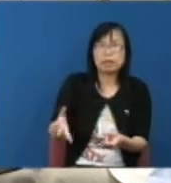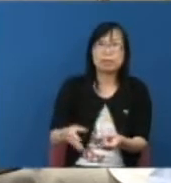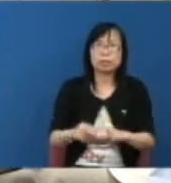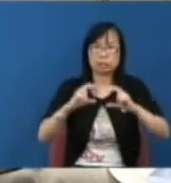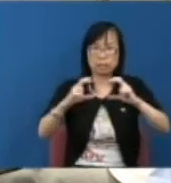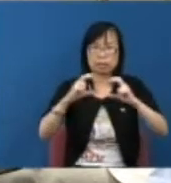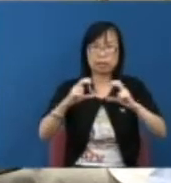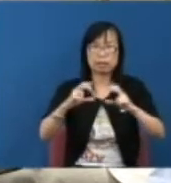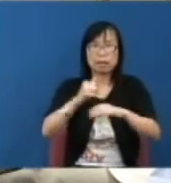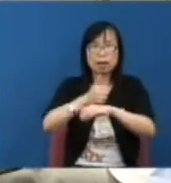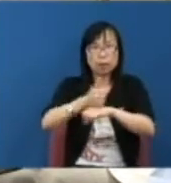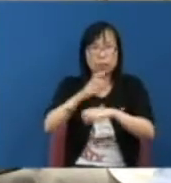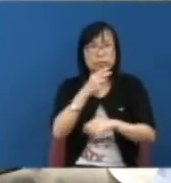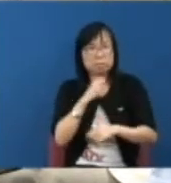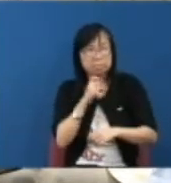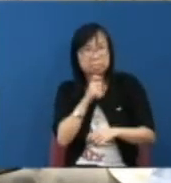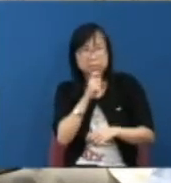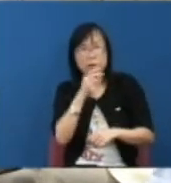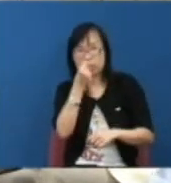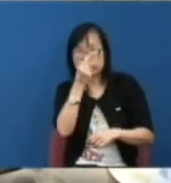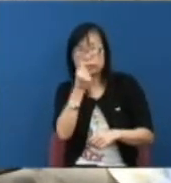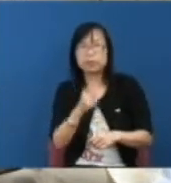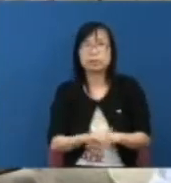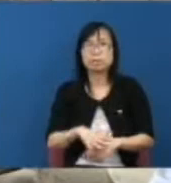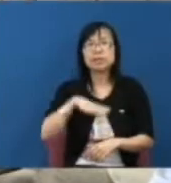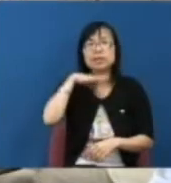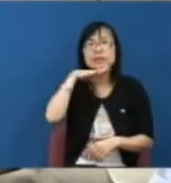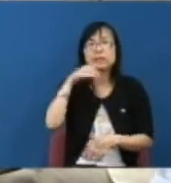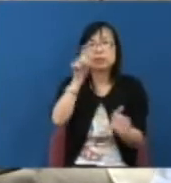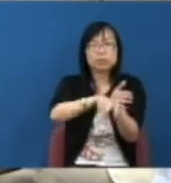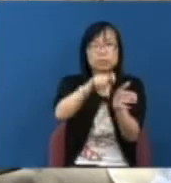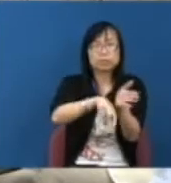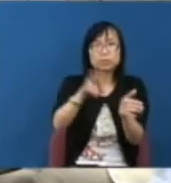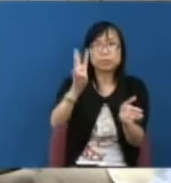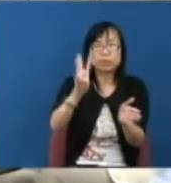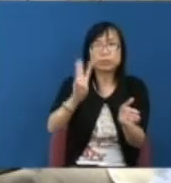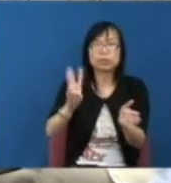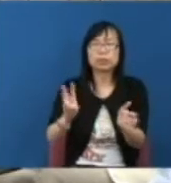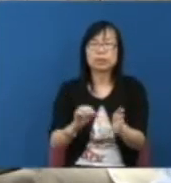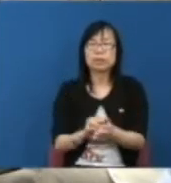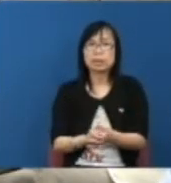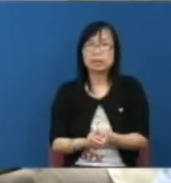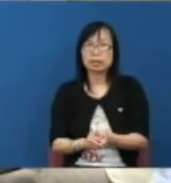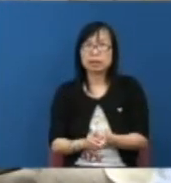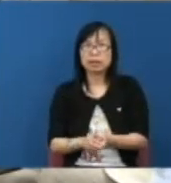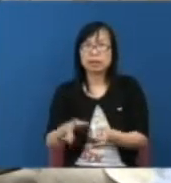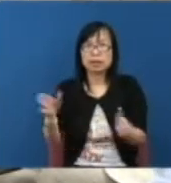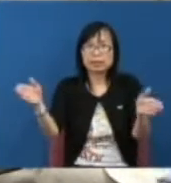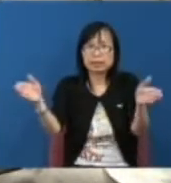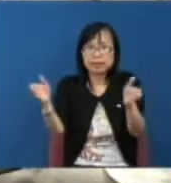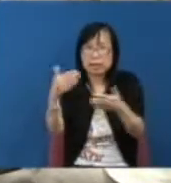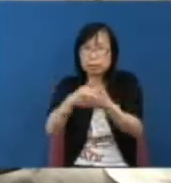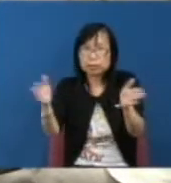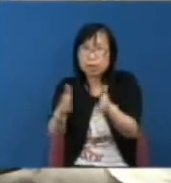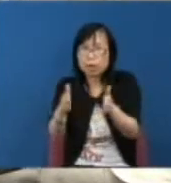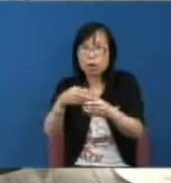鐵對呢個系統係好有興趣 嘅。唔係咁啊！如果第一陣要講到儲水嘅效果咧，就即係譬如收集雨水之後，我哋循